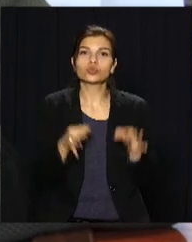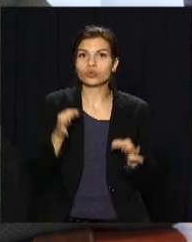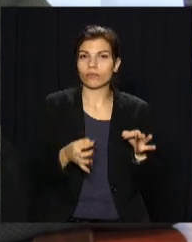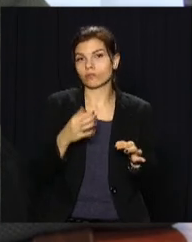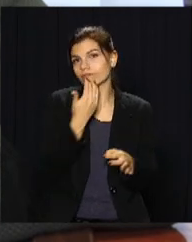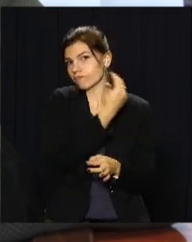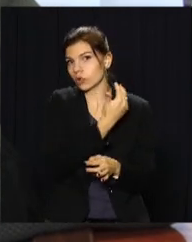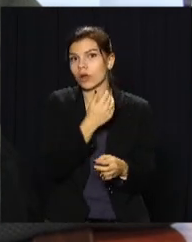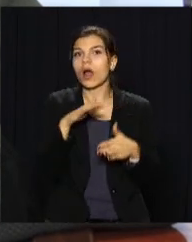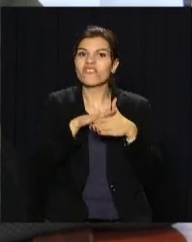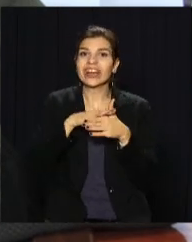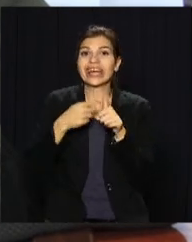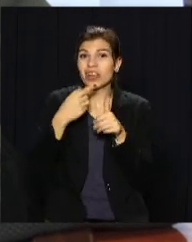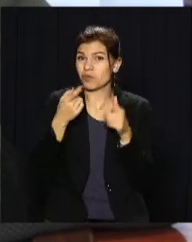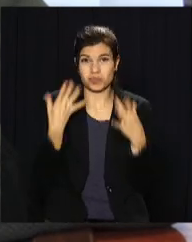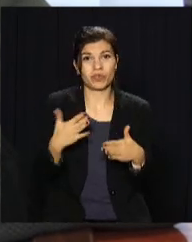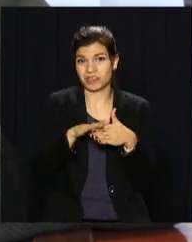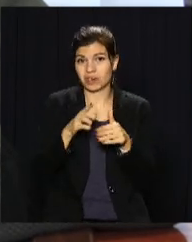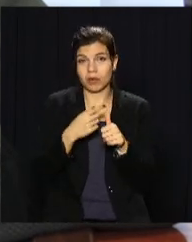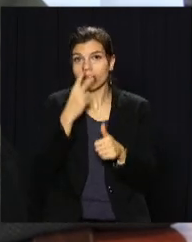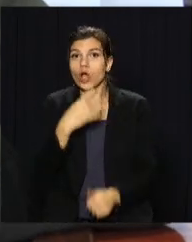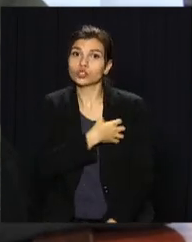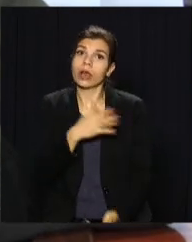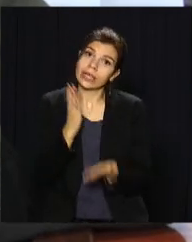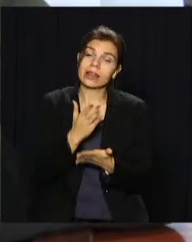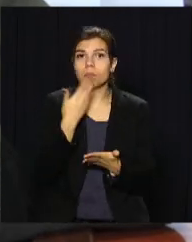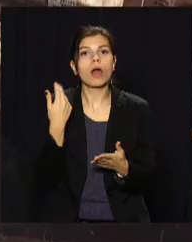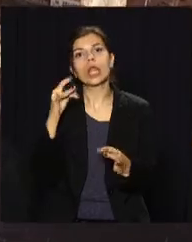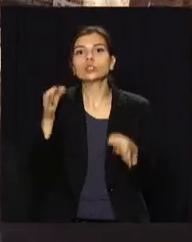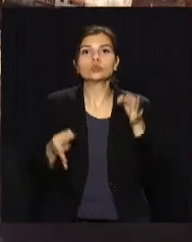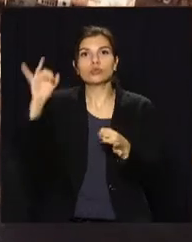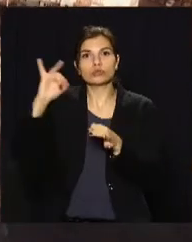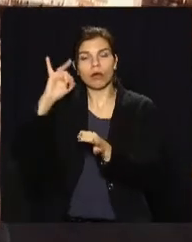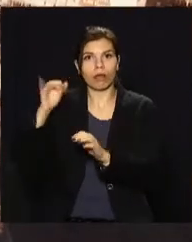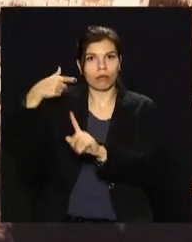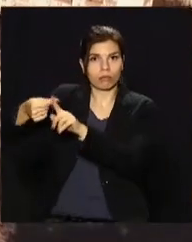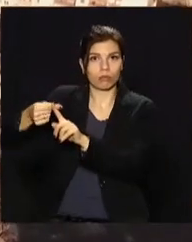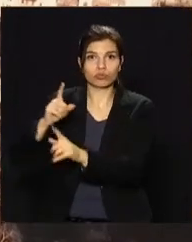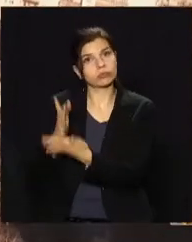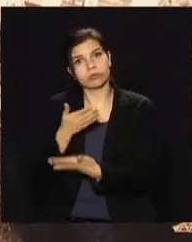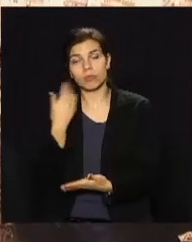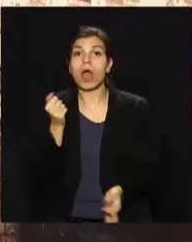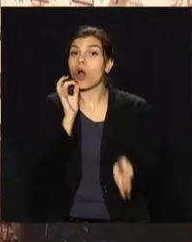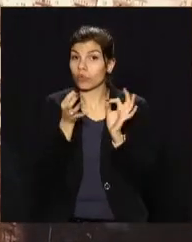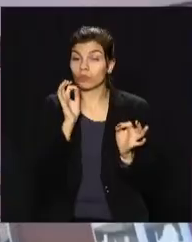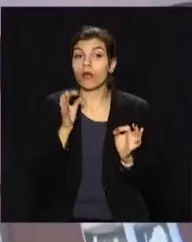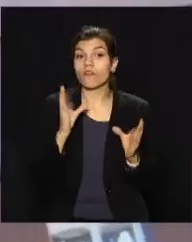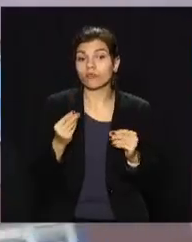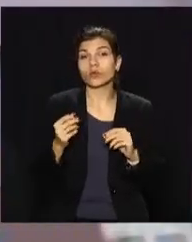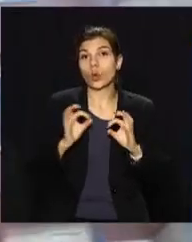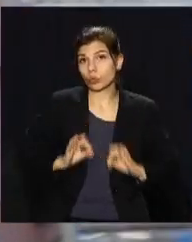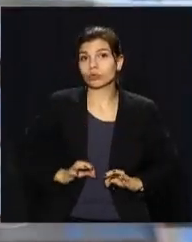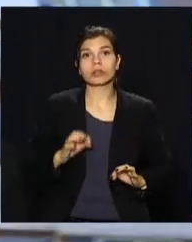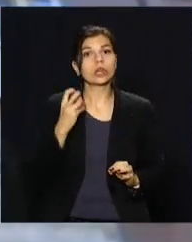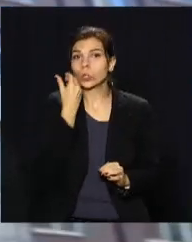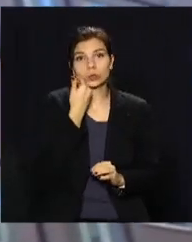где можно по фамилии, имени, отчеству собственника посмотреть, нет ли каких-либо судов. А власникам квартир проконсультуватися з юристами, не